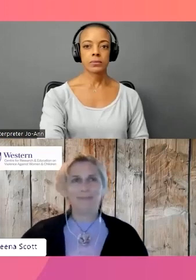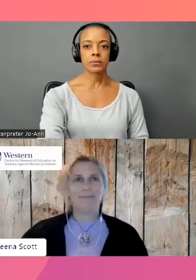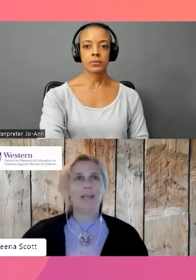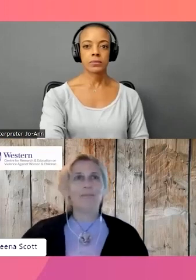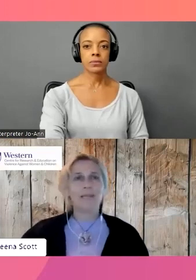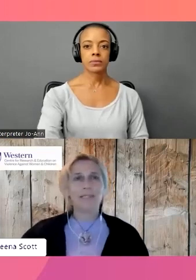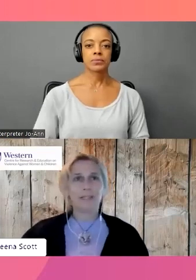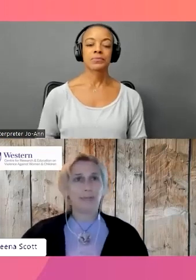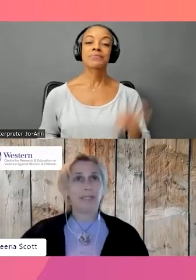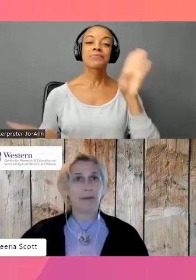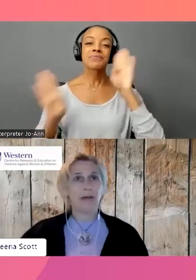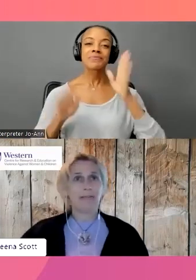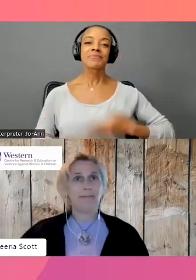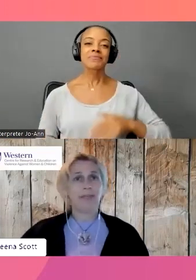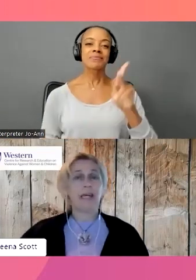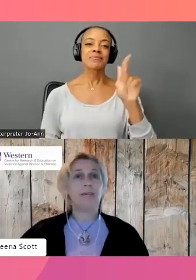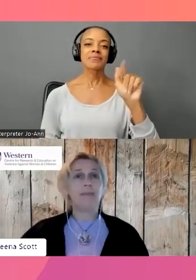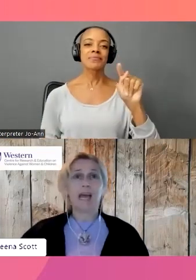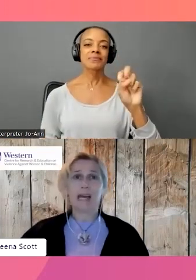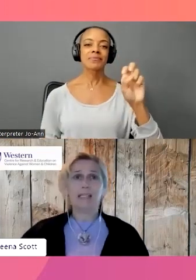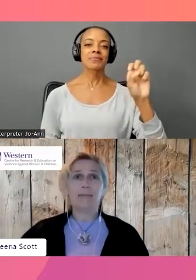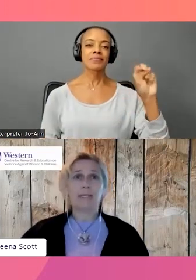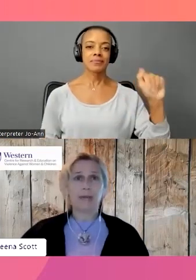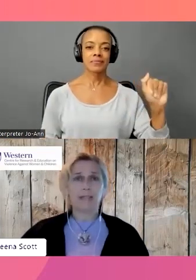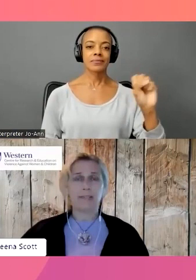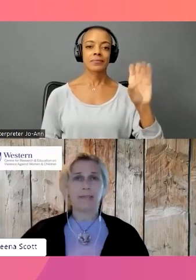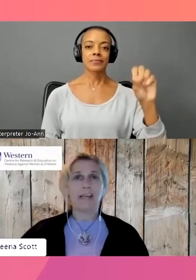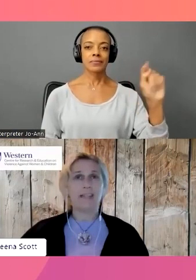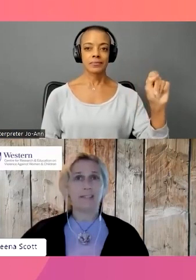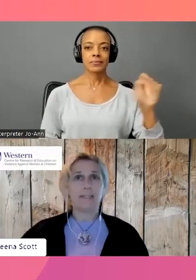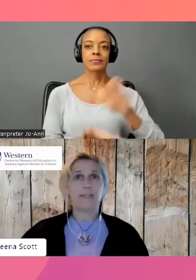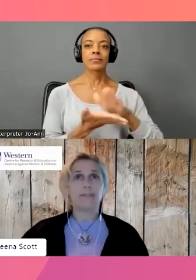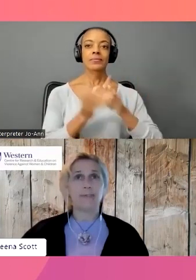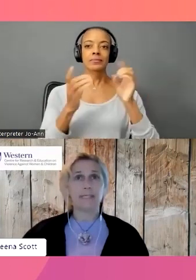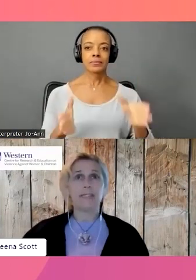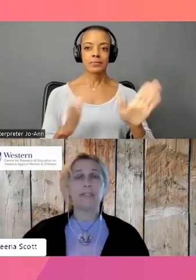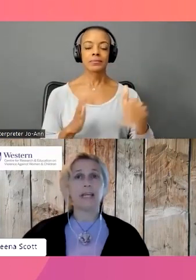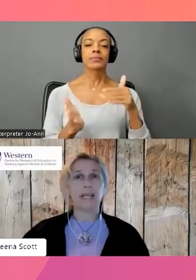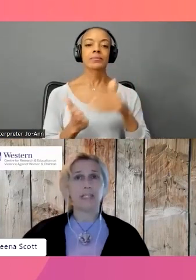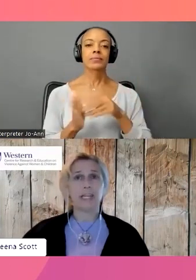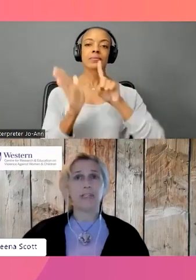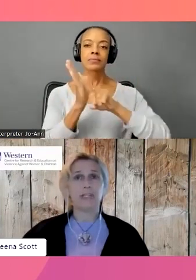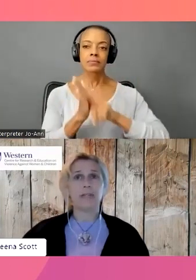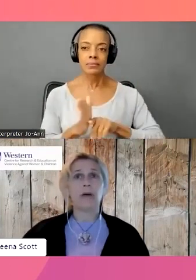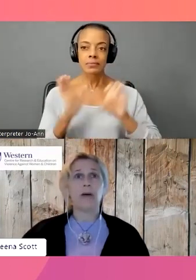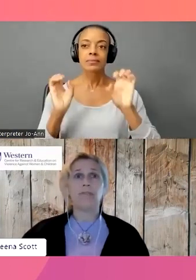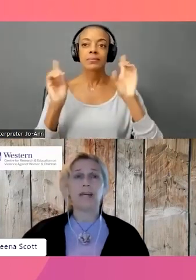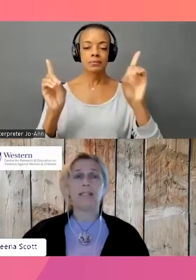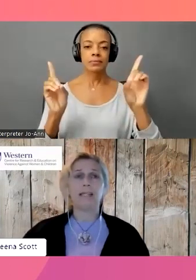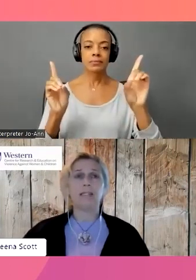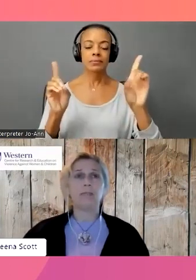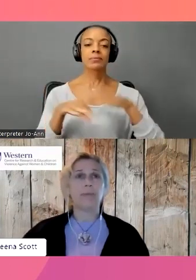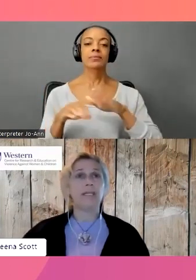Hello, my name is Katrina Scott. Bonjour, je m'appelle Katrina Scott. Je suis directrice académique au Centre de recherche